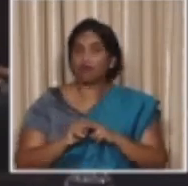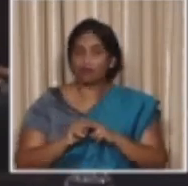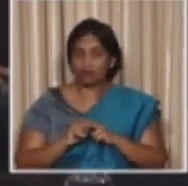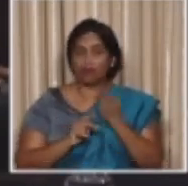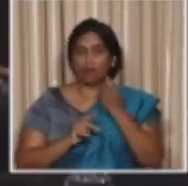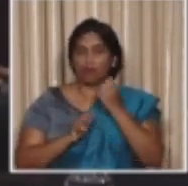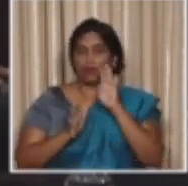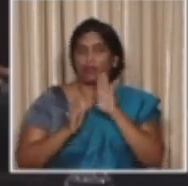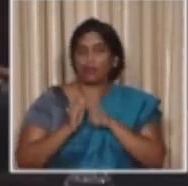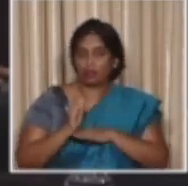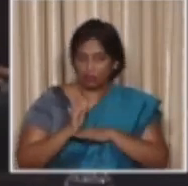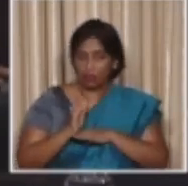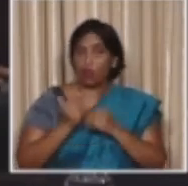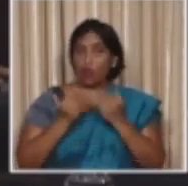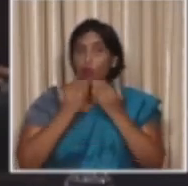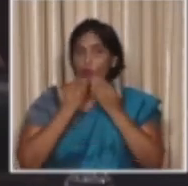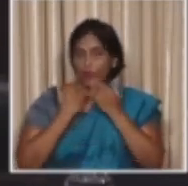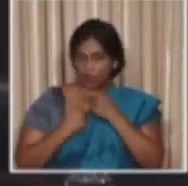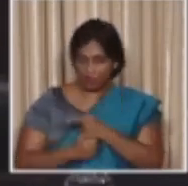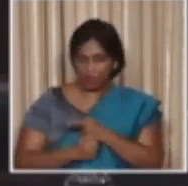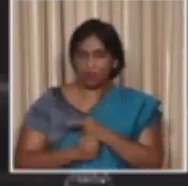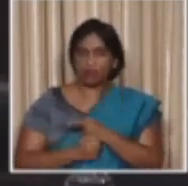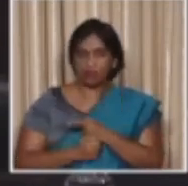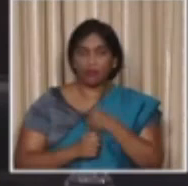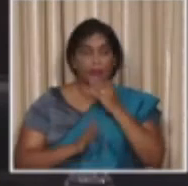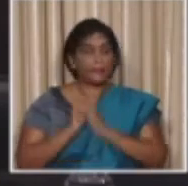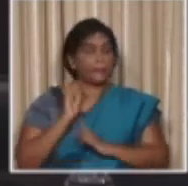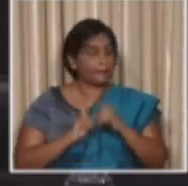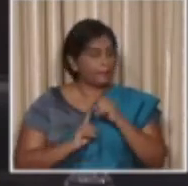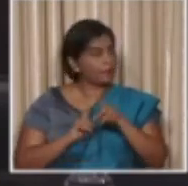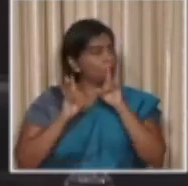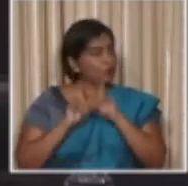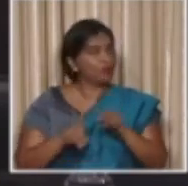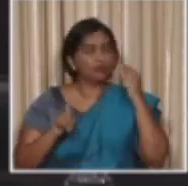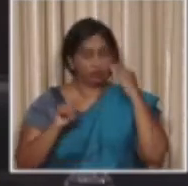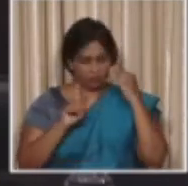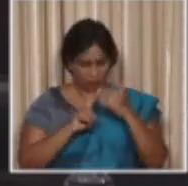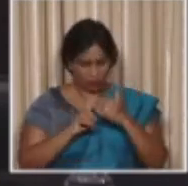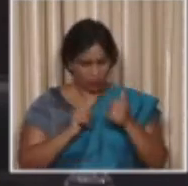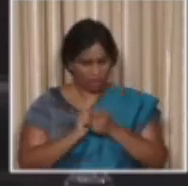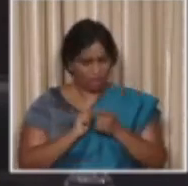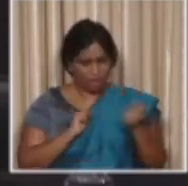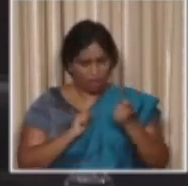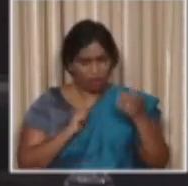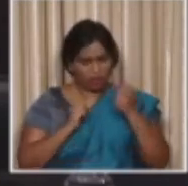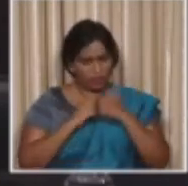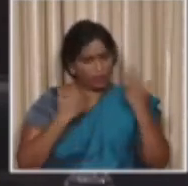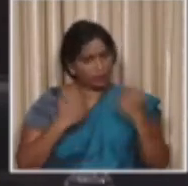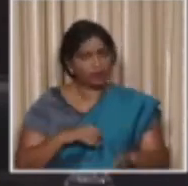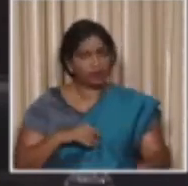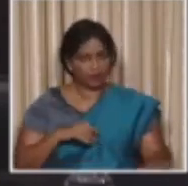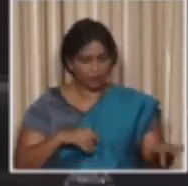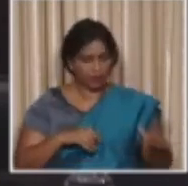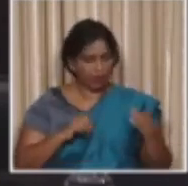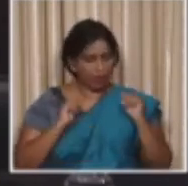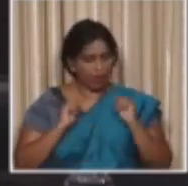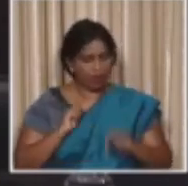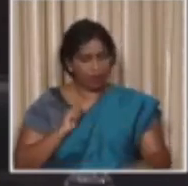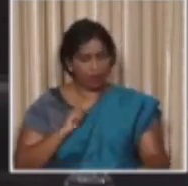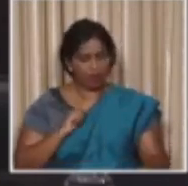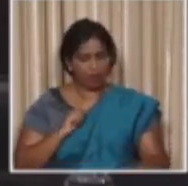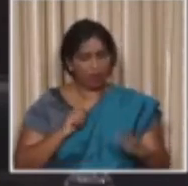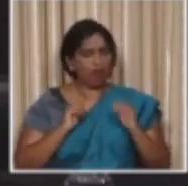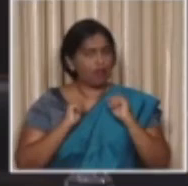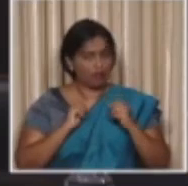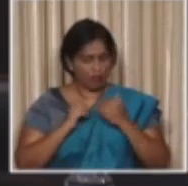कोटिंग उपदेश अमात्यांसे ते पिलबंद विनम वर्कशॉपे उत्तिम कौमद मे